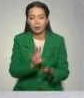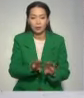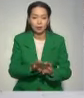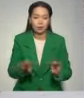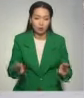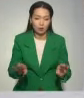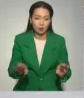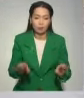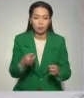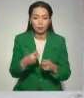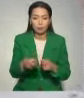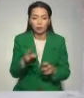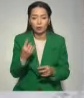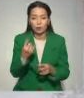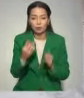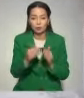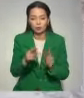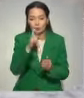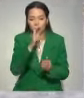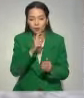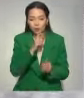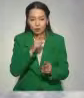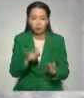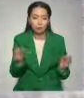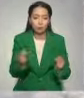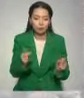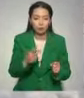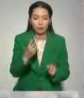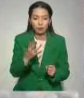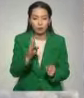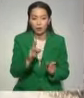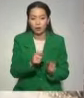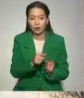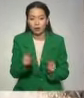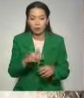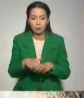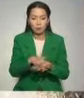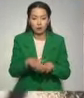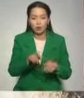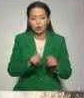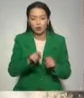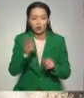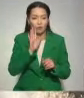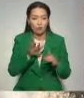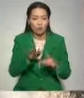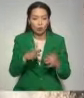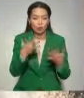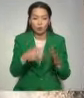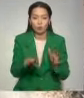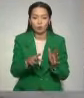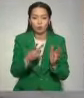Но вот в одном доме почему-то Нет упоминаний там мерзнут с 25 ноября при том что массовое отключение произошло только 27